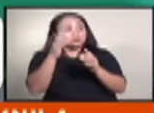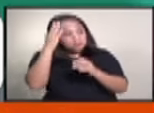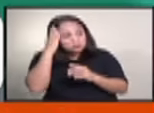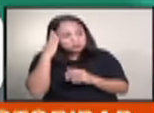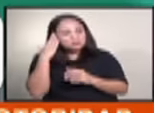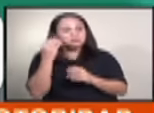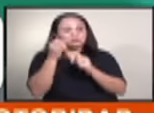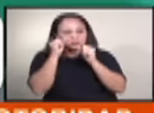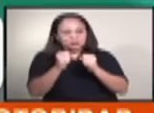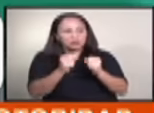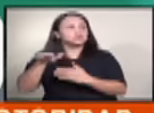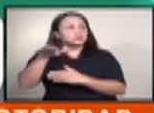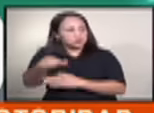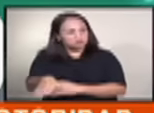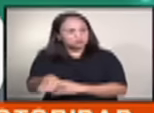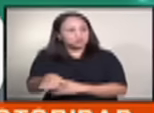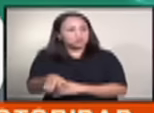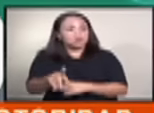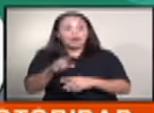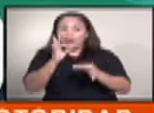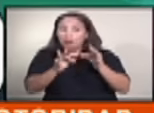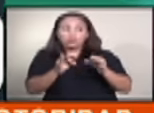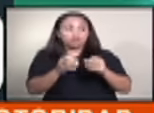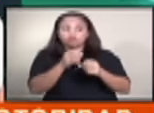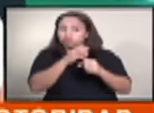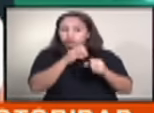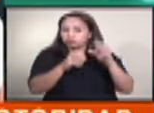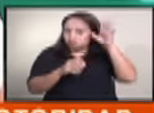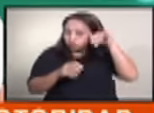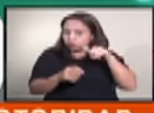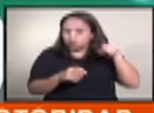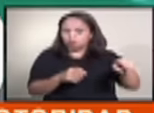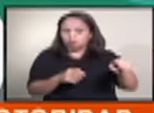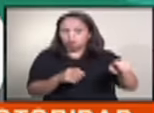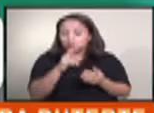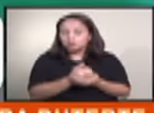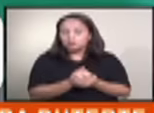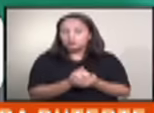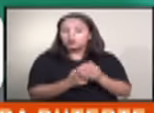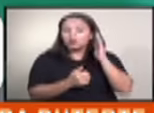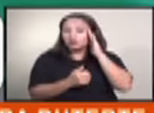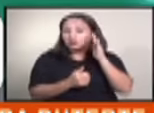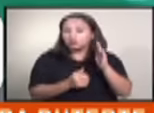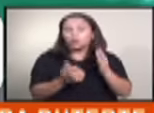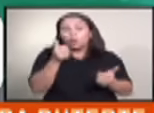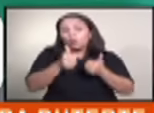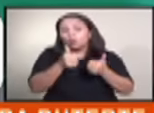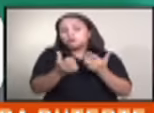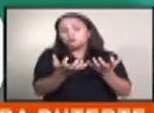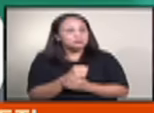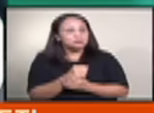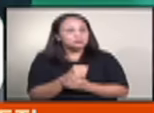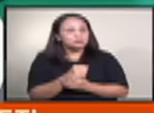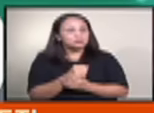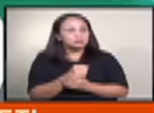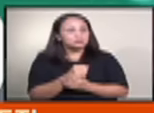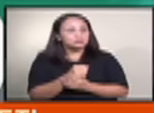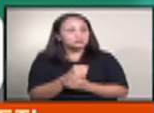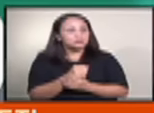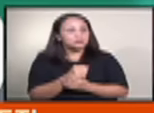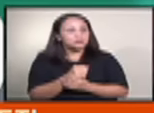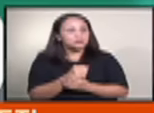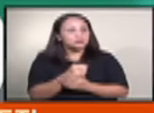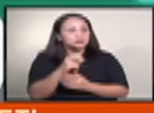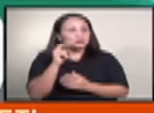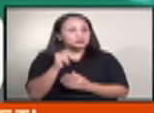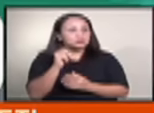pwede, ibigay na lang. Kapag namatikas ho kayo, ang sagot ko dyan, santong paspasan. Alin po dun sa dalawa ang gusto niyo po, sir? Di ba kailangan